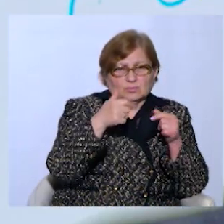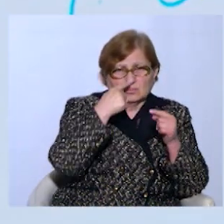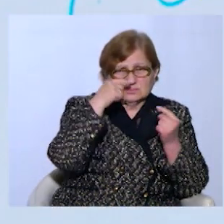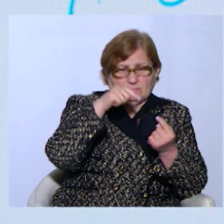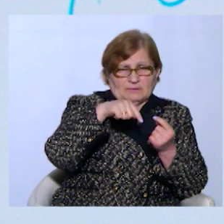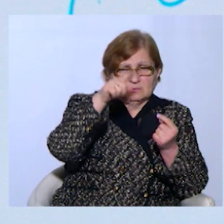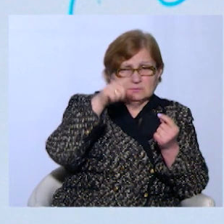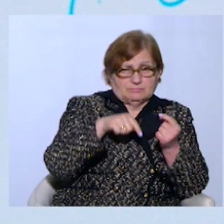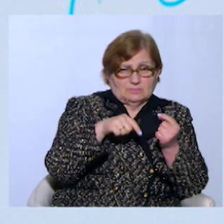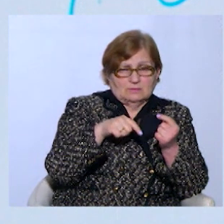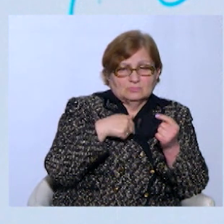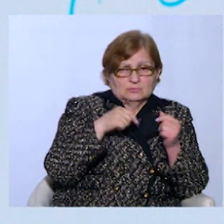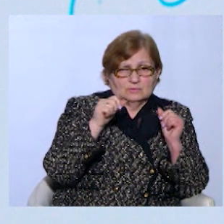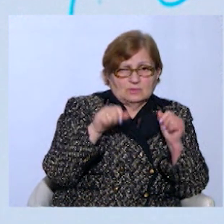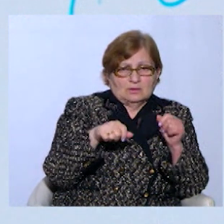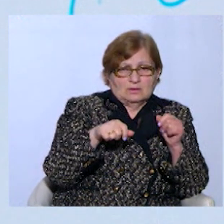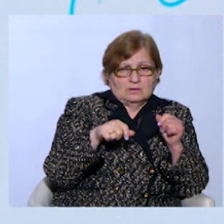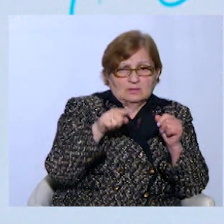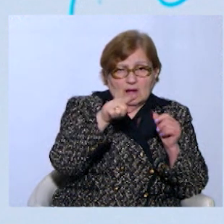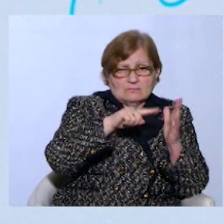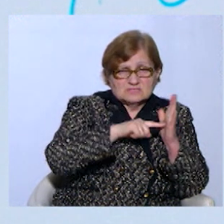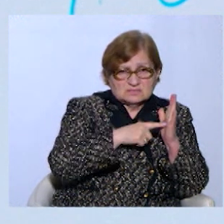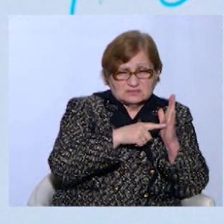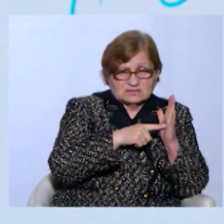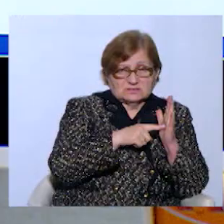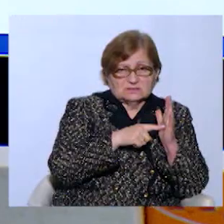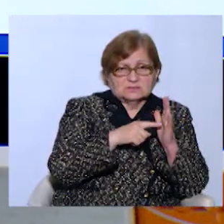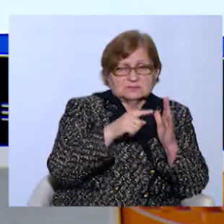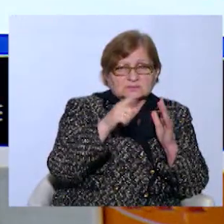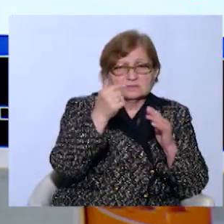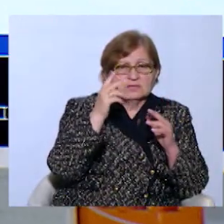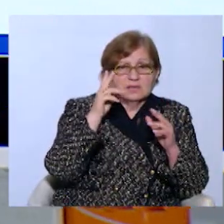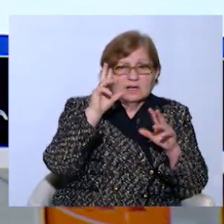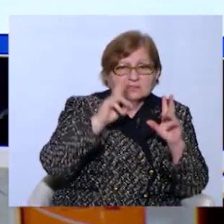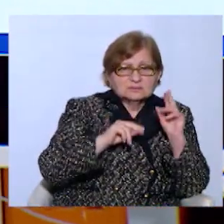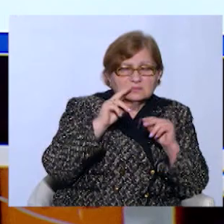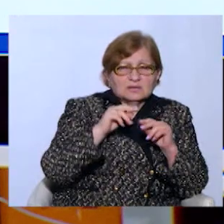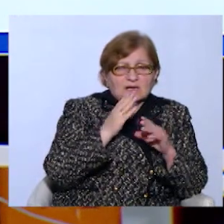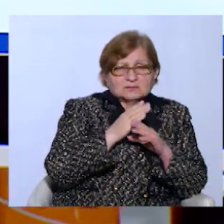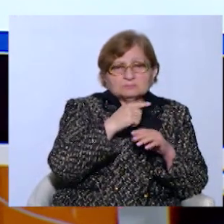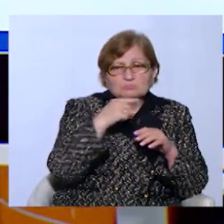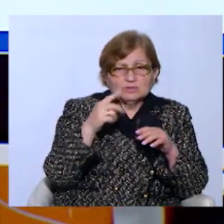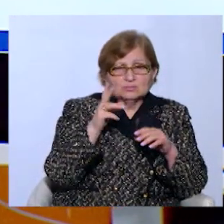საპირისპირო. შესაბამისად შეგვიძლია ჩავწეროთ რომ ამ წერტილის კოორდინატები იქნება მინუს კოსინუს ალფა